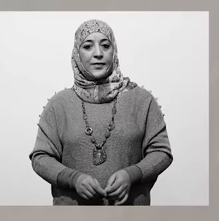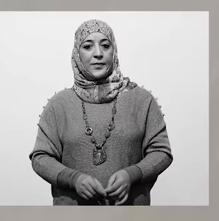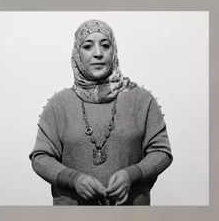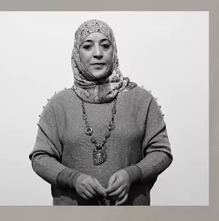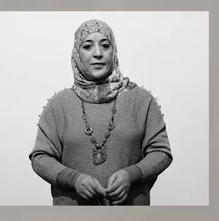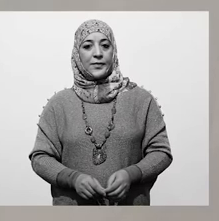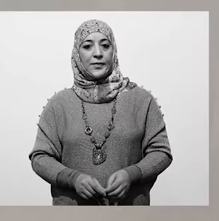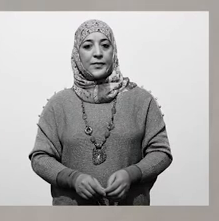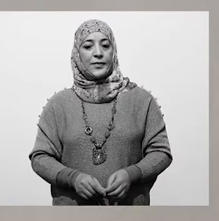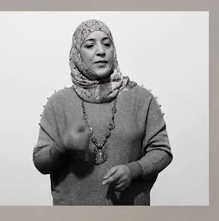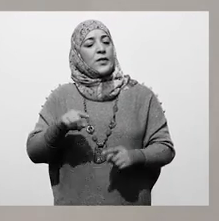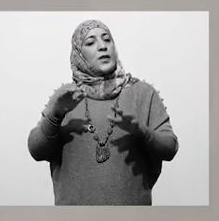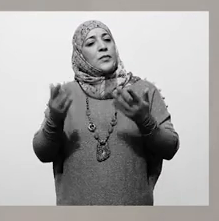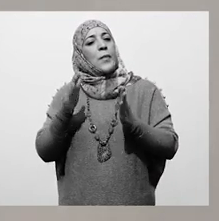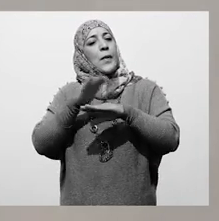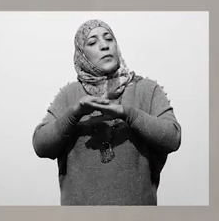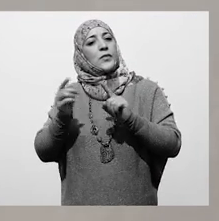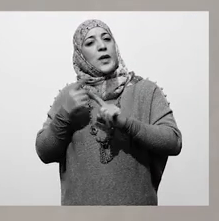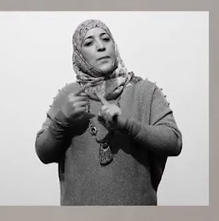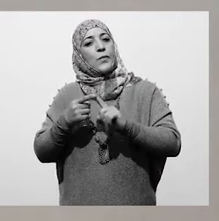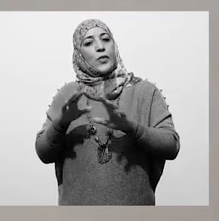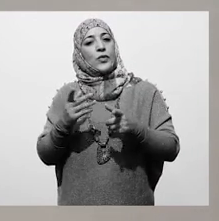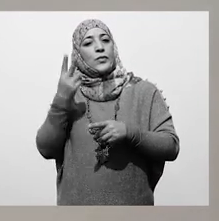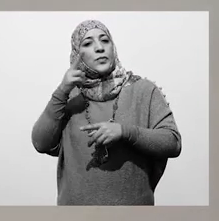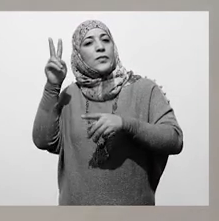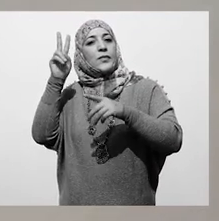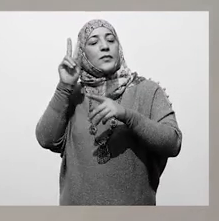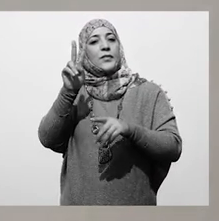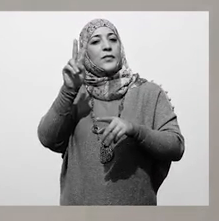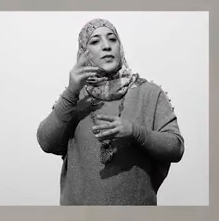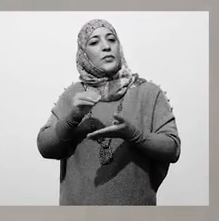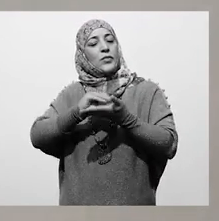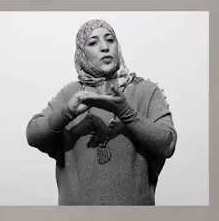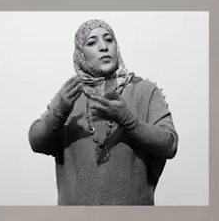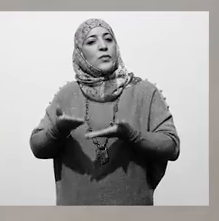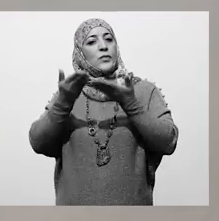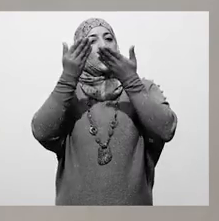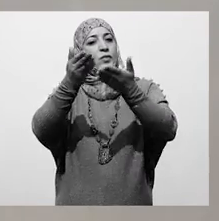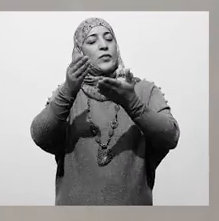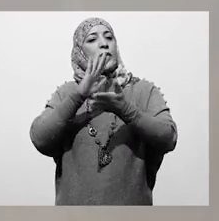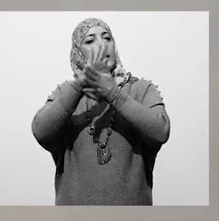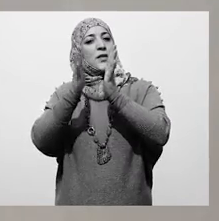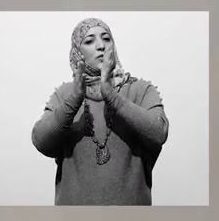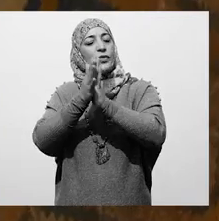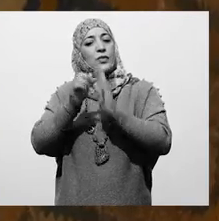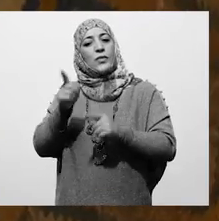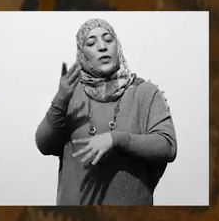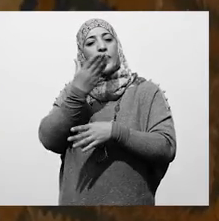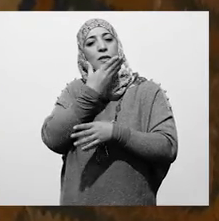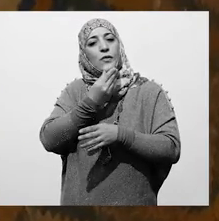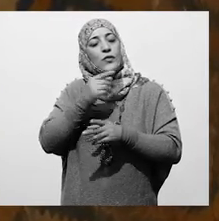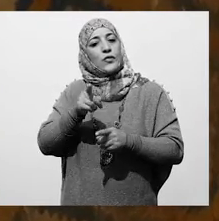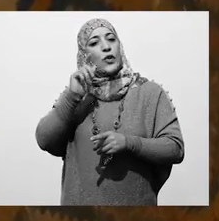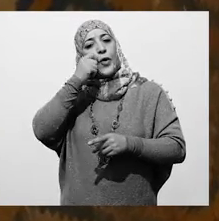ce qui est aussi intéressant c'est l'image que donnent les membres du bureau de l'association et nous prenons comme exemple